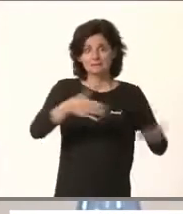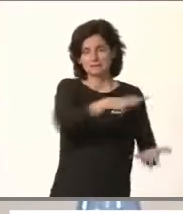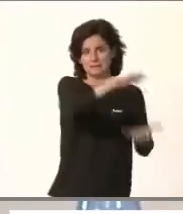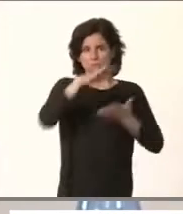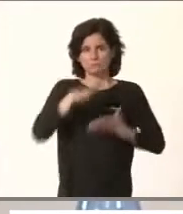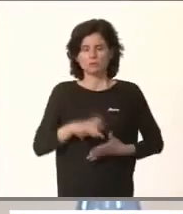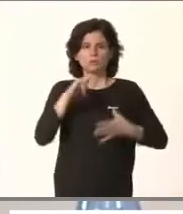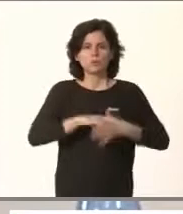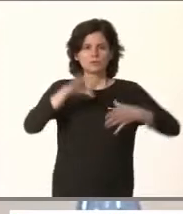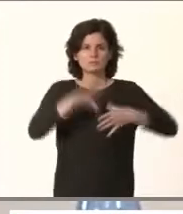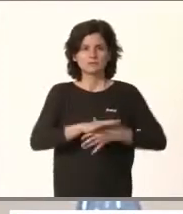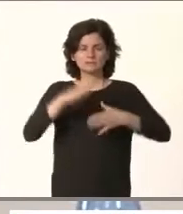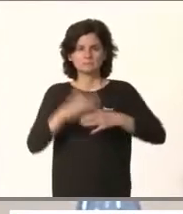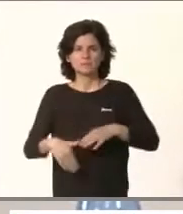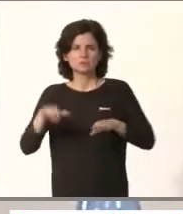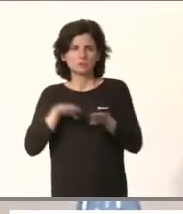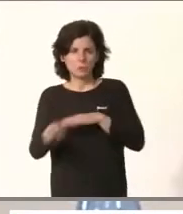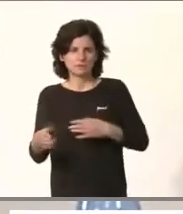i aixina hasta el diumenge.